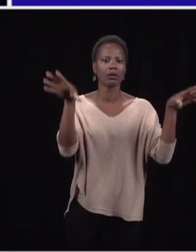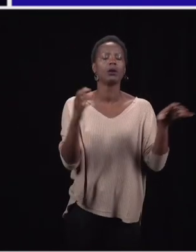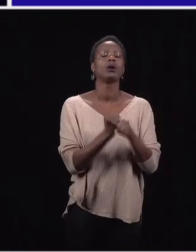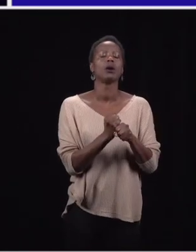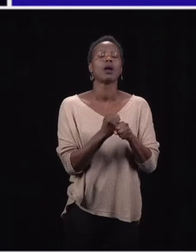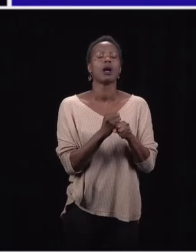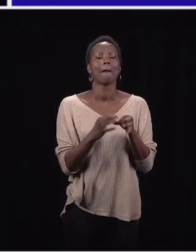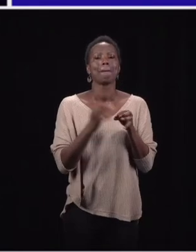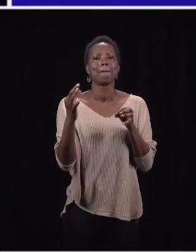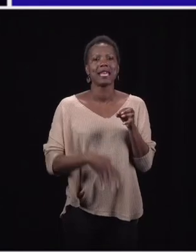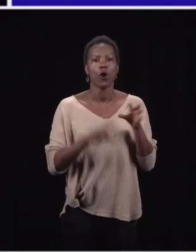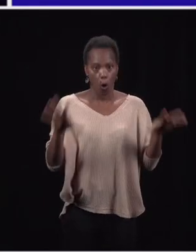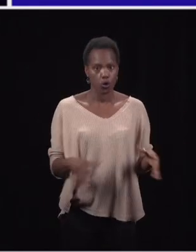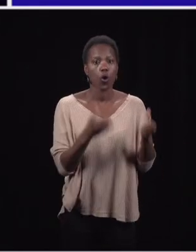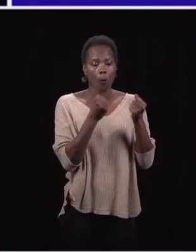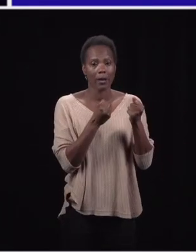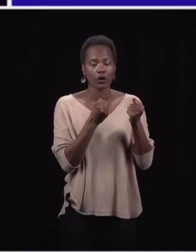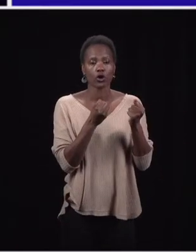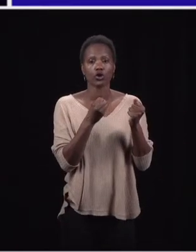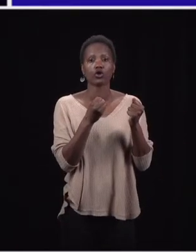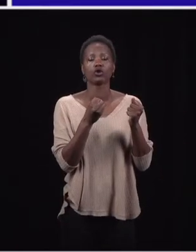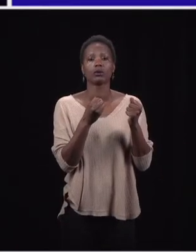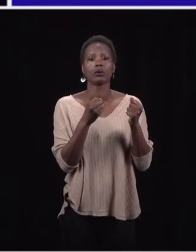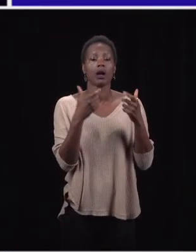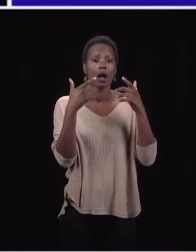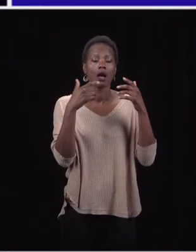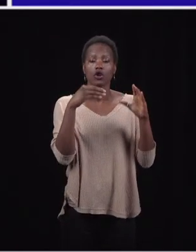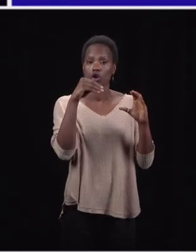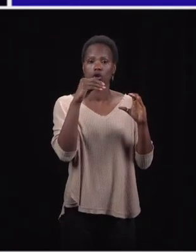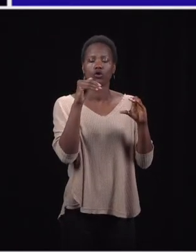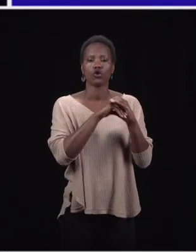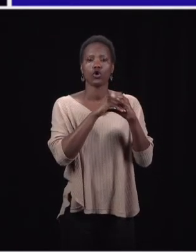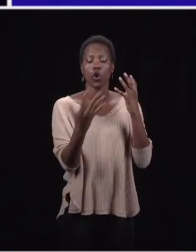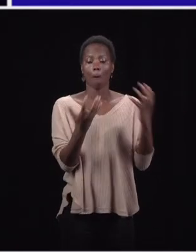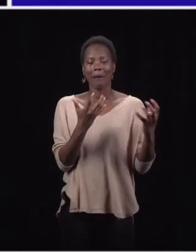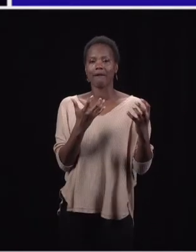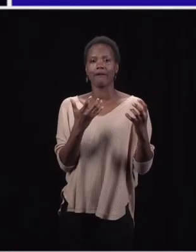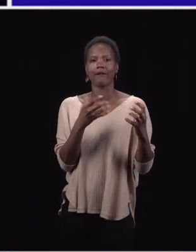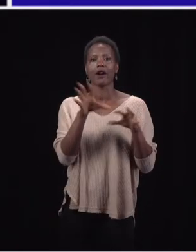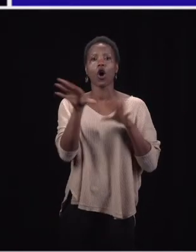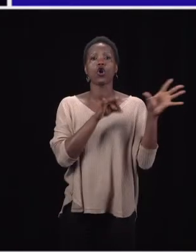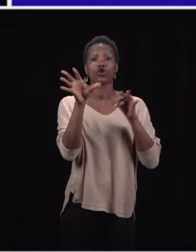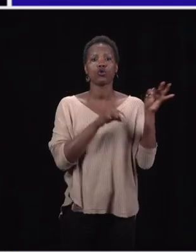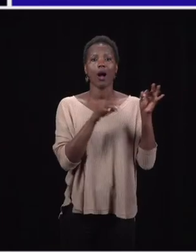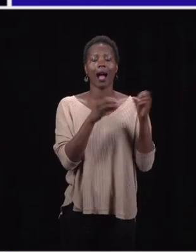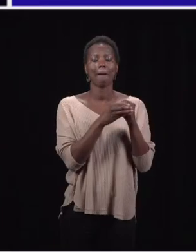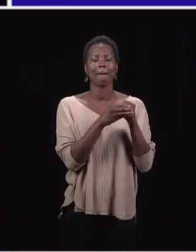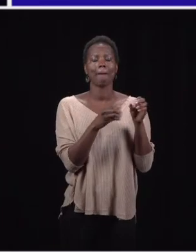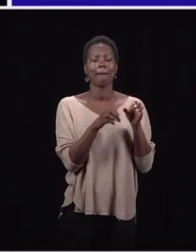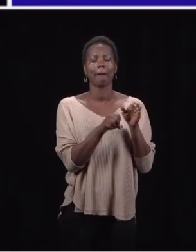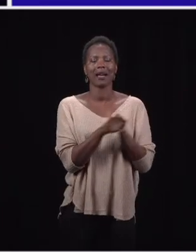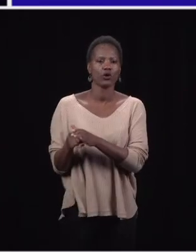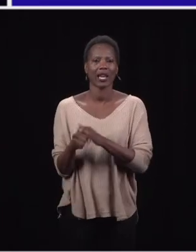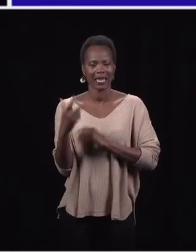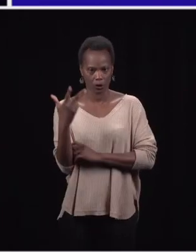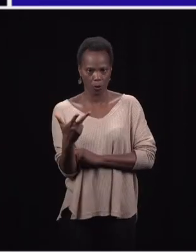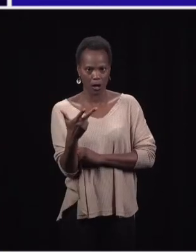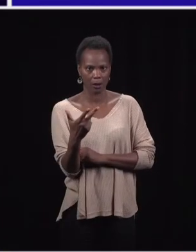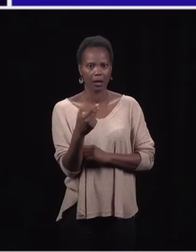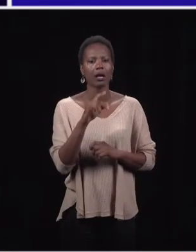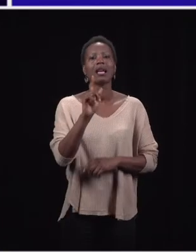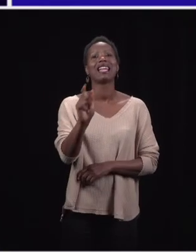sont ressortis trois trois choix majoritaires donc la nature les animaux et le numérique